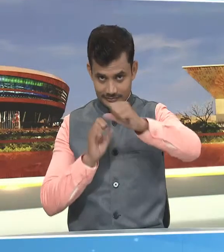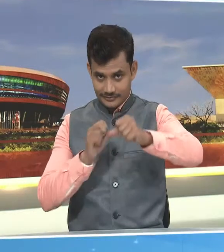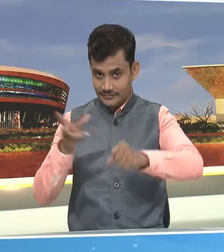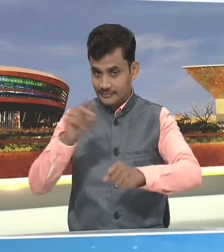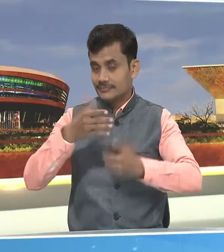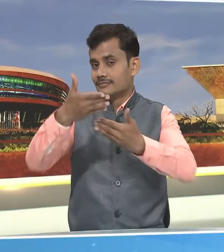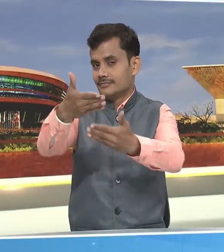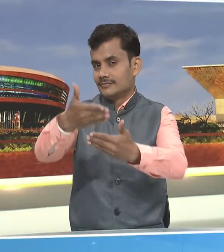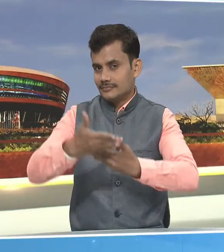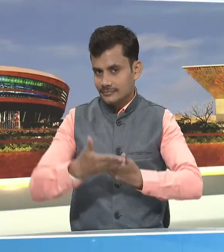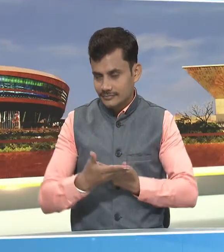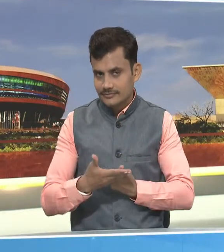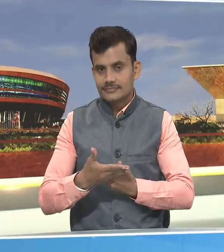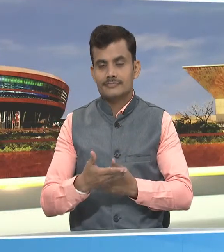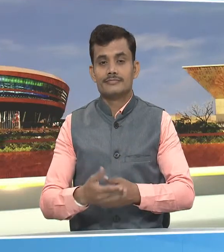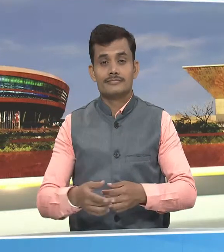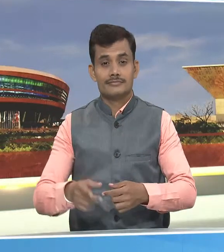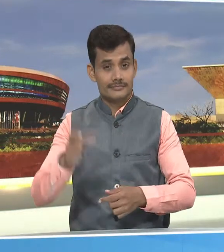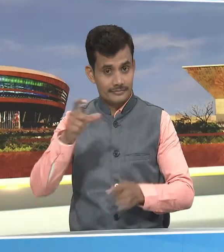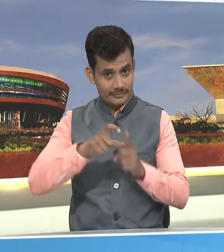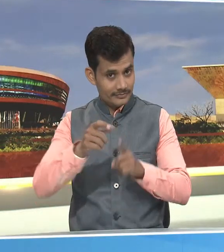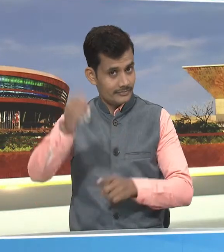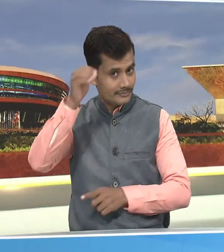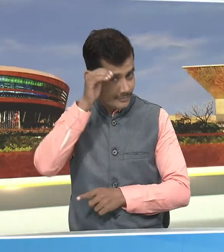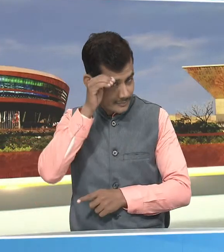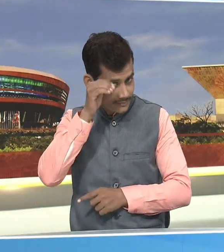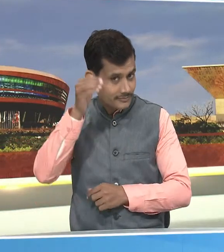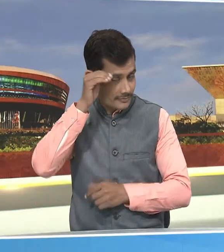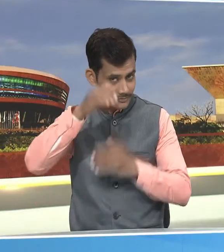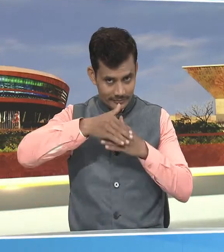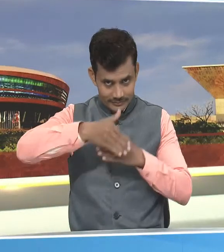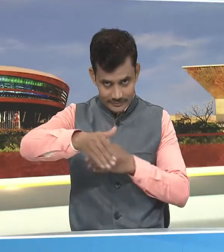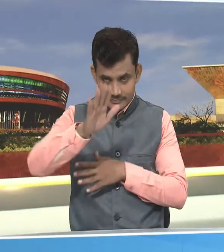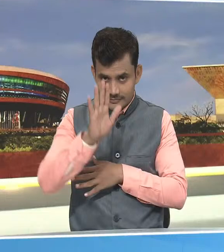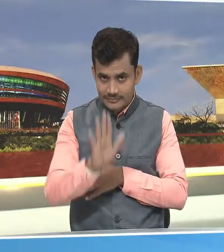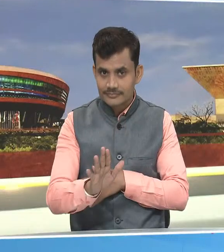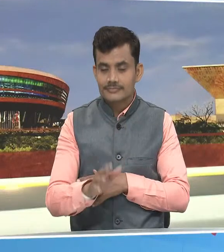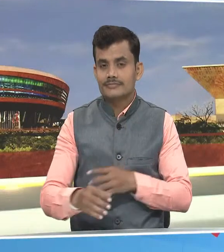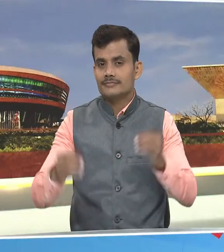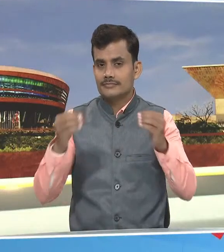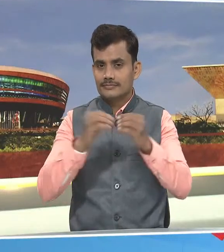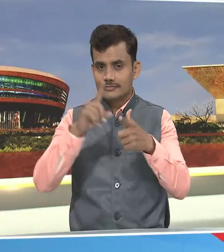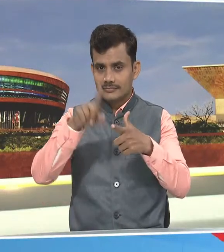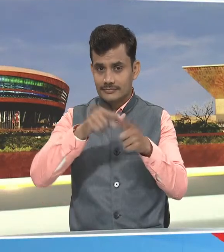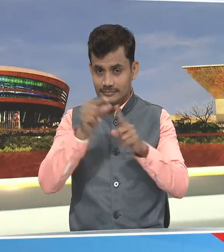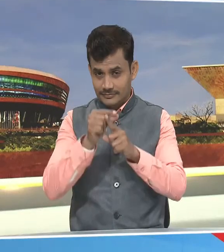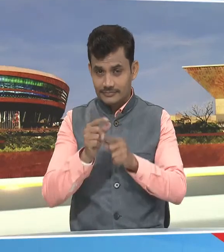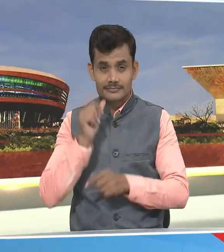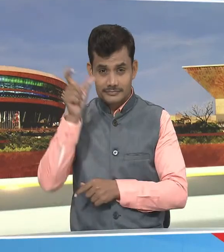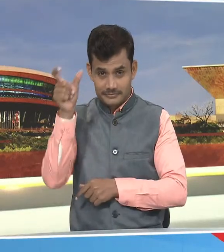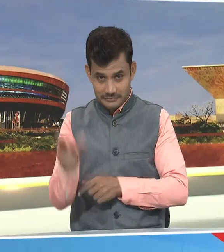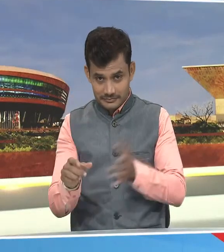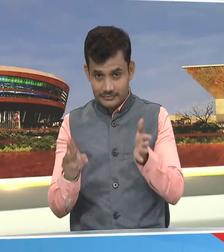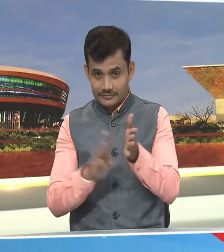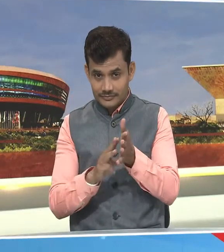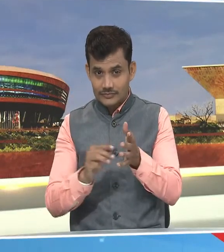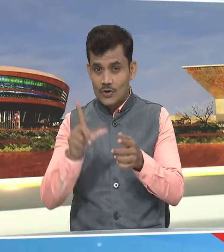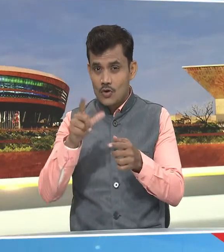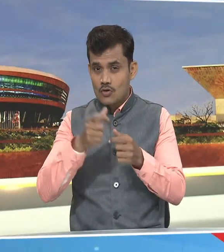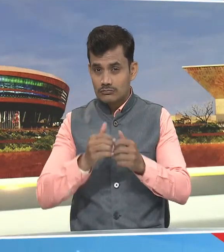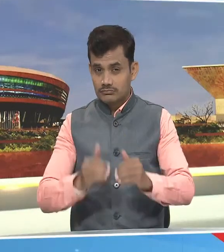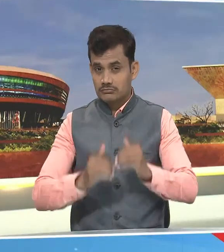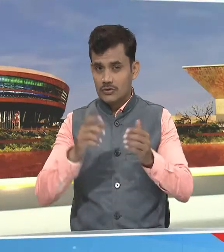आप सभी का एक बार फिर स्वागत डीडी न्यूज पर खबरों के सिलसिले में आख बढ़ते हैं बीजेपी सांसद और लोकसभा